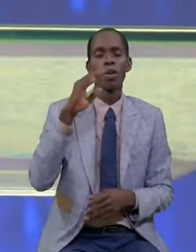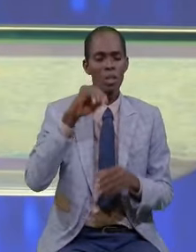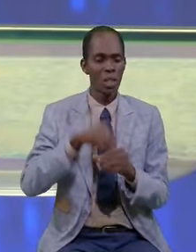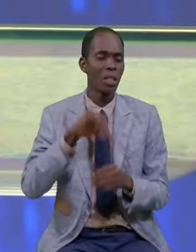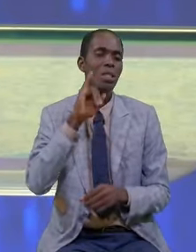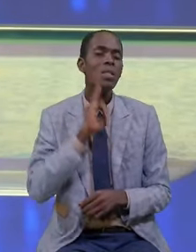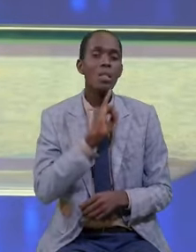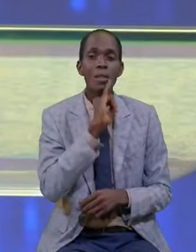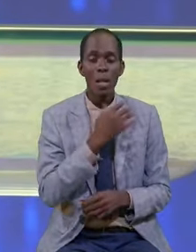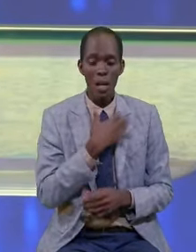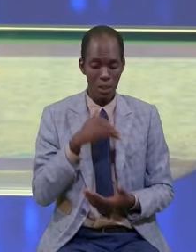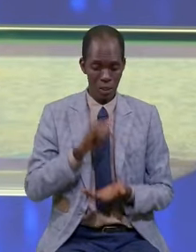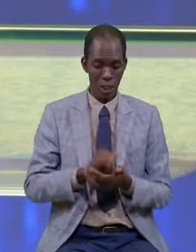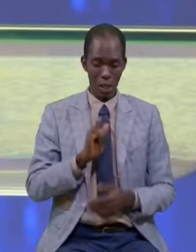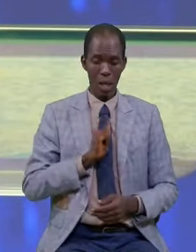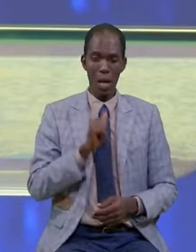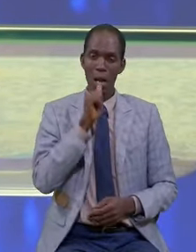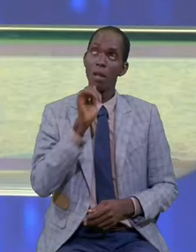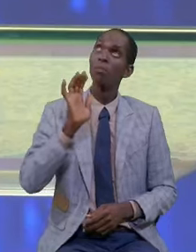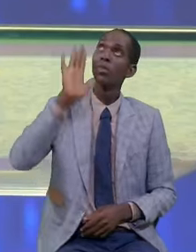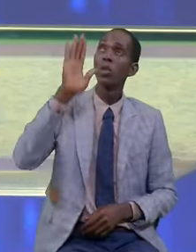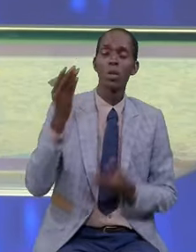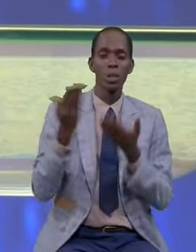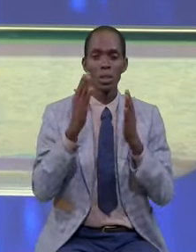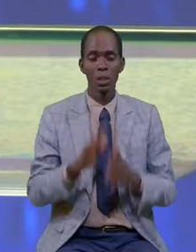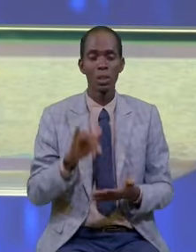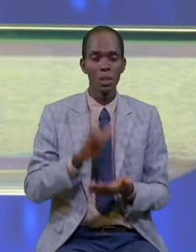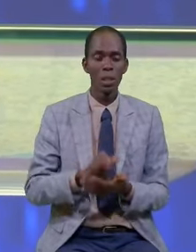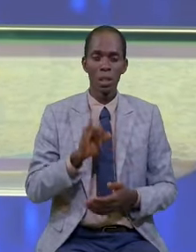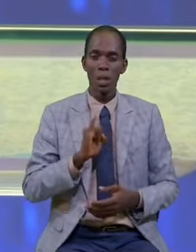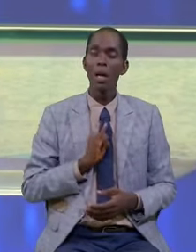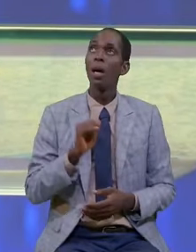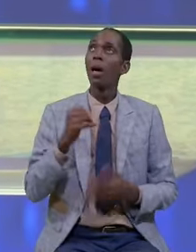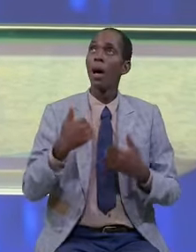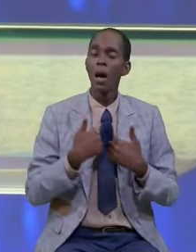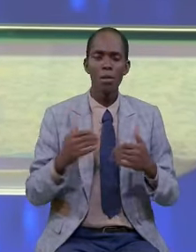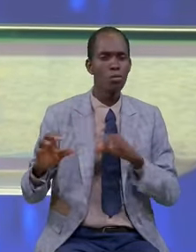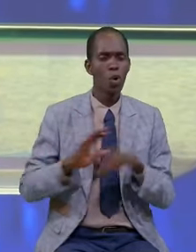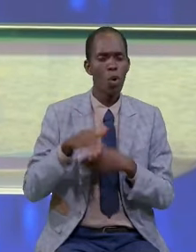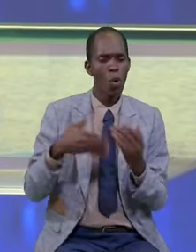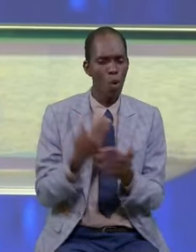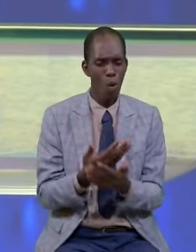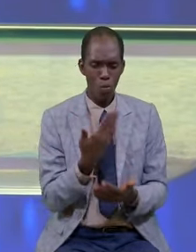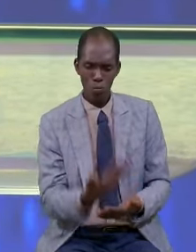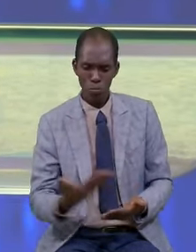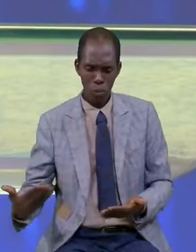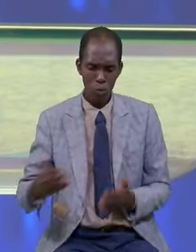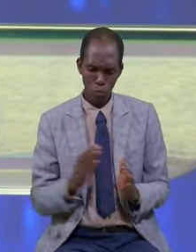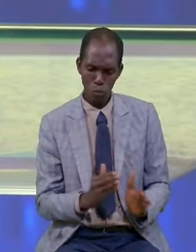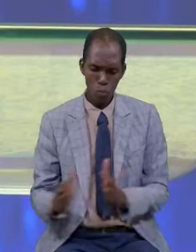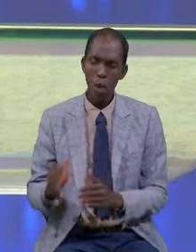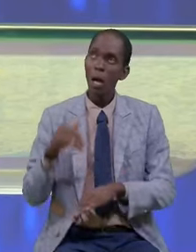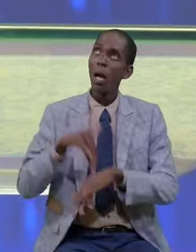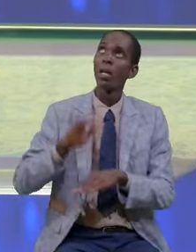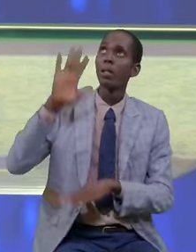je suis ton serviteur et que j'ai fait toutes ces choses par ta parole.